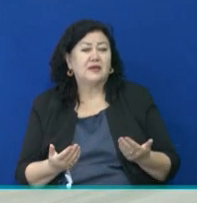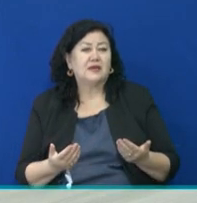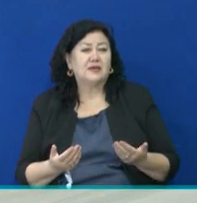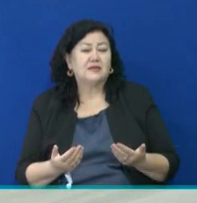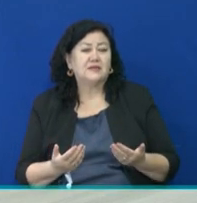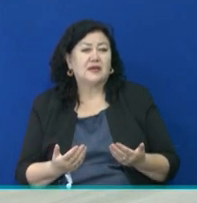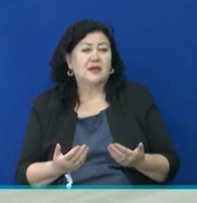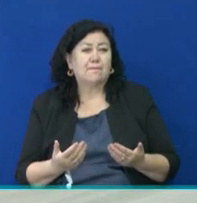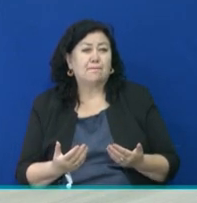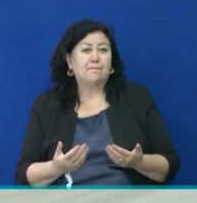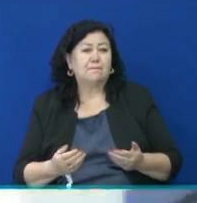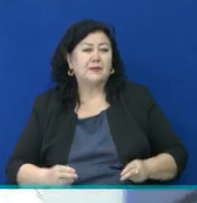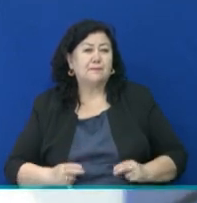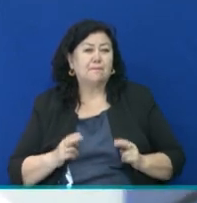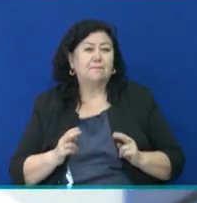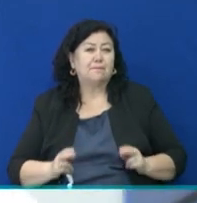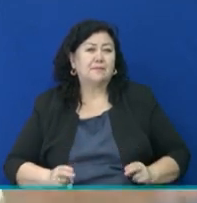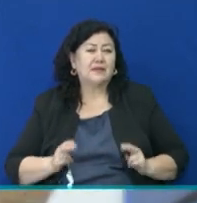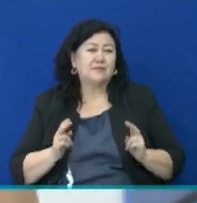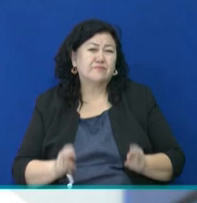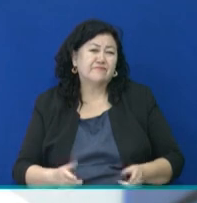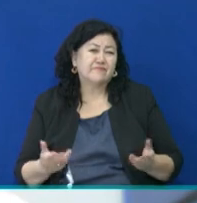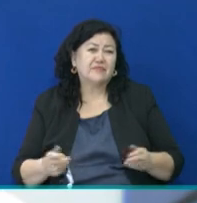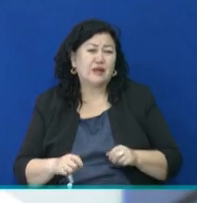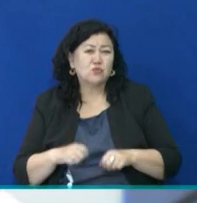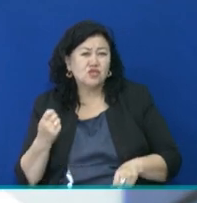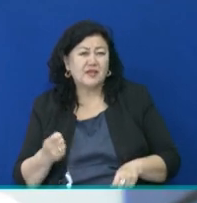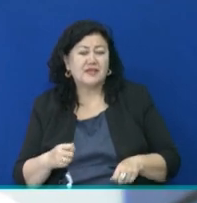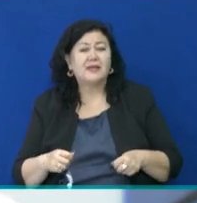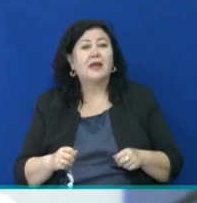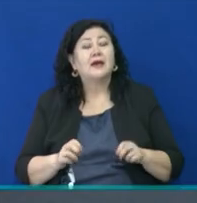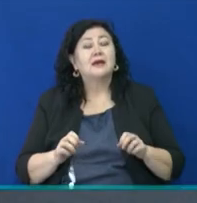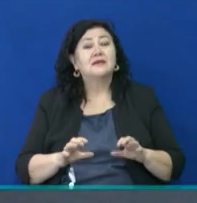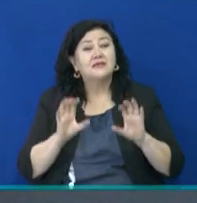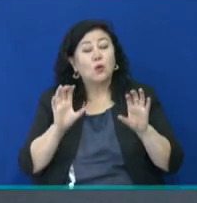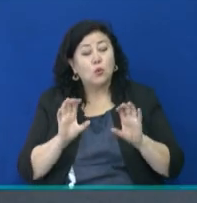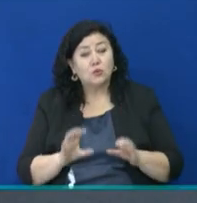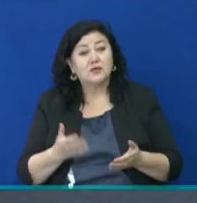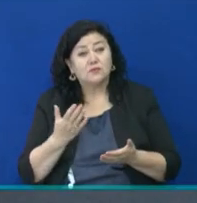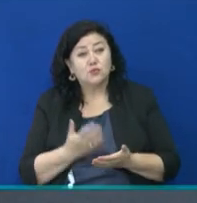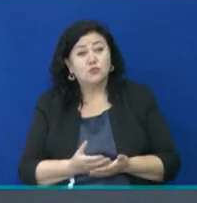орташа қылмыстық істер бойынша қолданылады. Шолпан Сұлтанмахмұтова, Талшын Шәкіртхан, Нұрлан Оразалин, Семей телеарнасы.